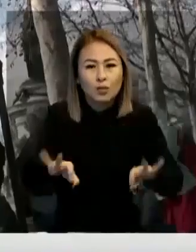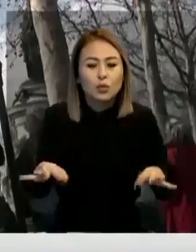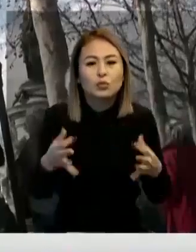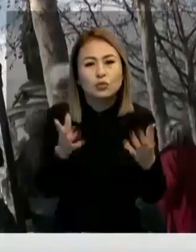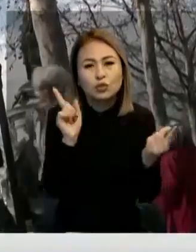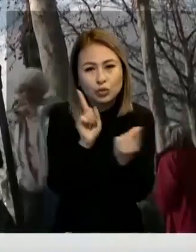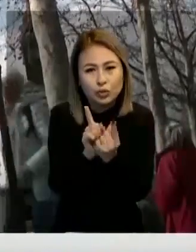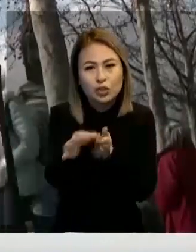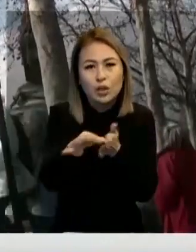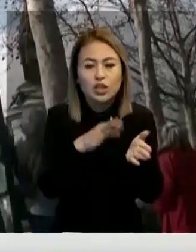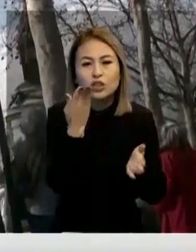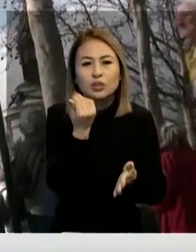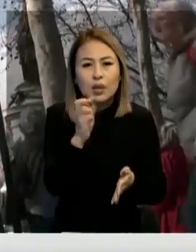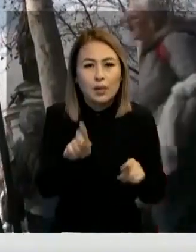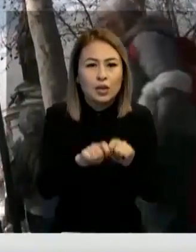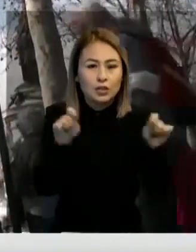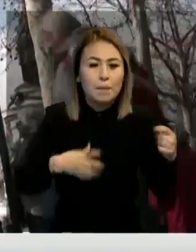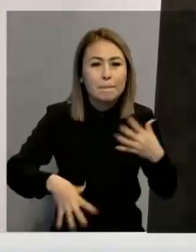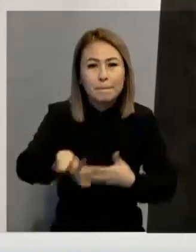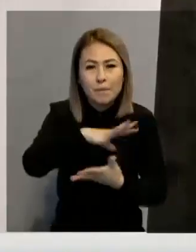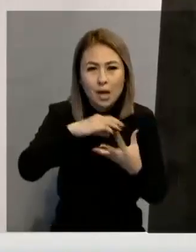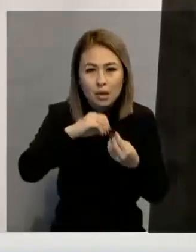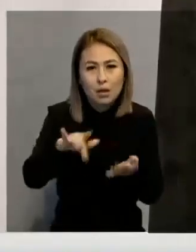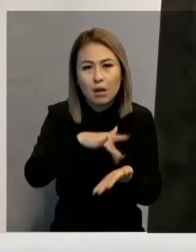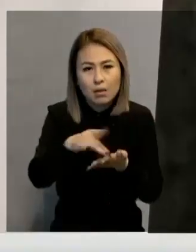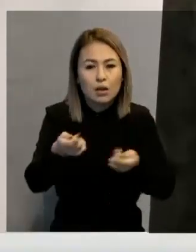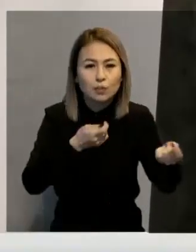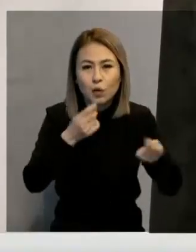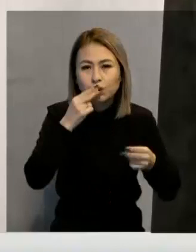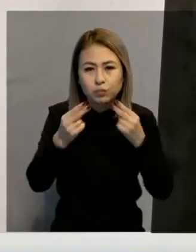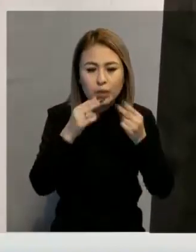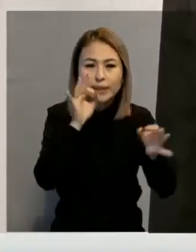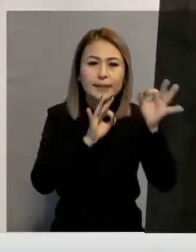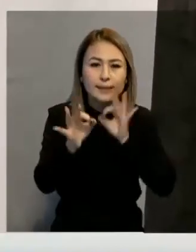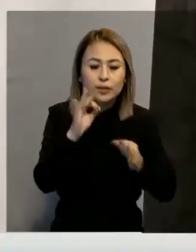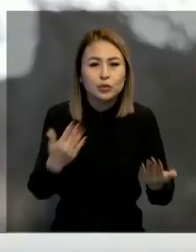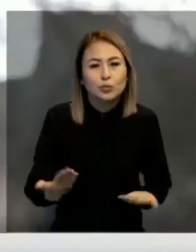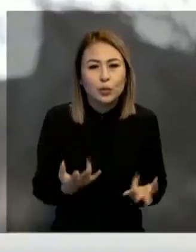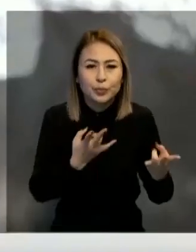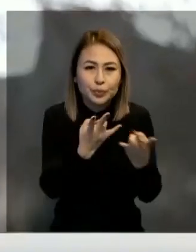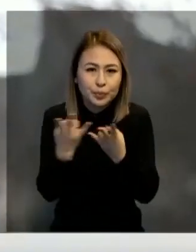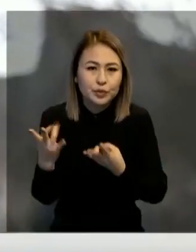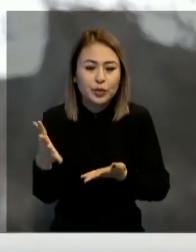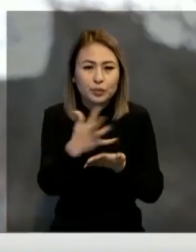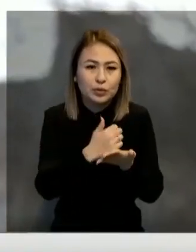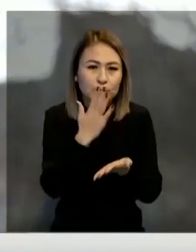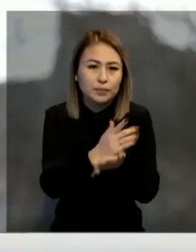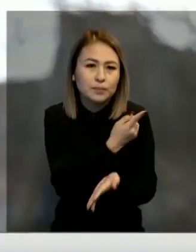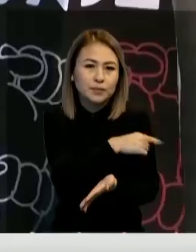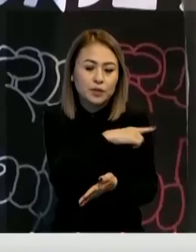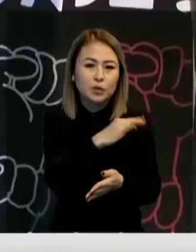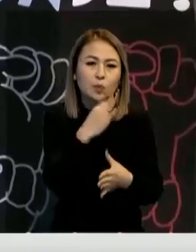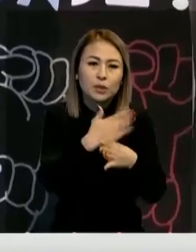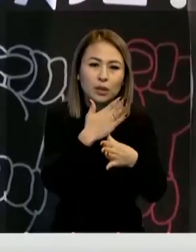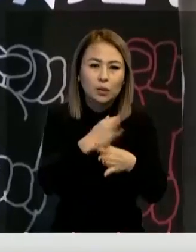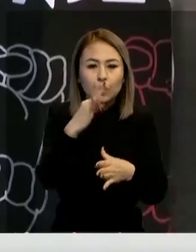босқындарды қабылдау үшін шұғыл штабтар ашылған. Барлық қала әкімшілігінде азық-түлік, дәрі-дәрмек және тұрмысқа қажетті заттар жиналып жатыр.